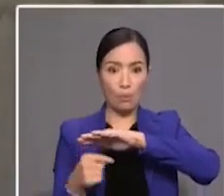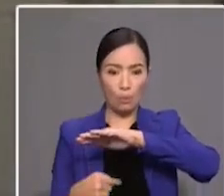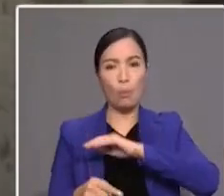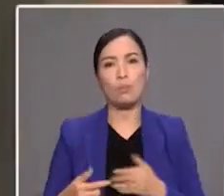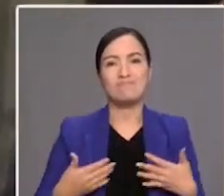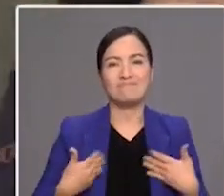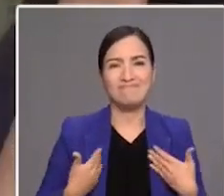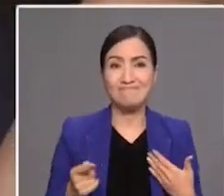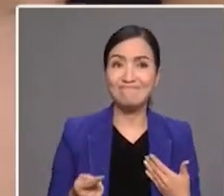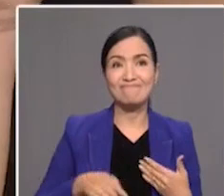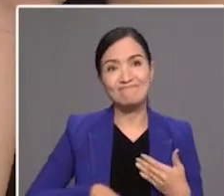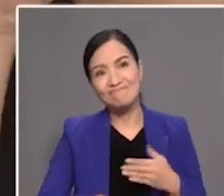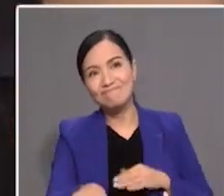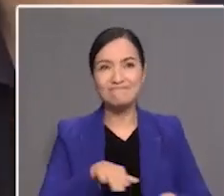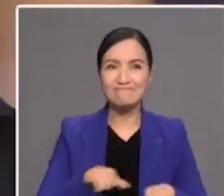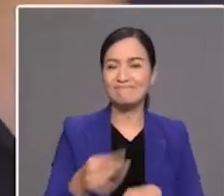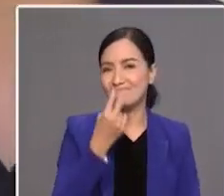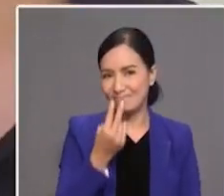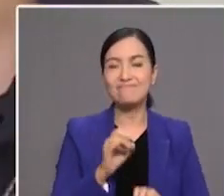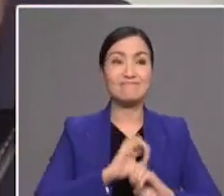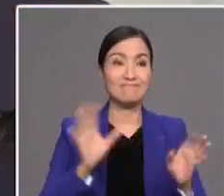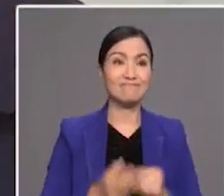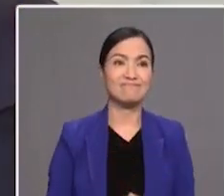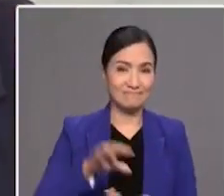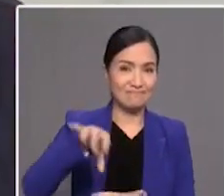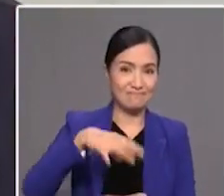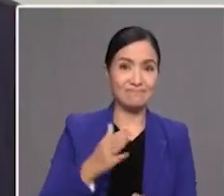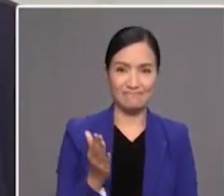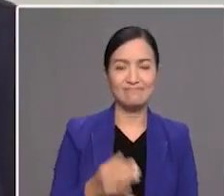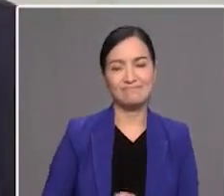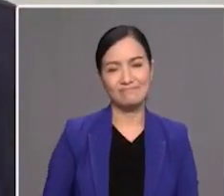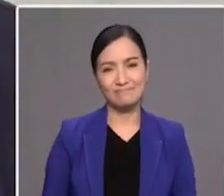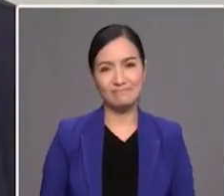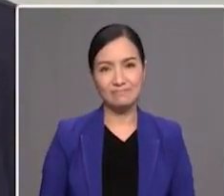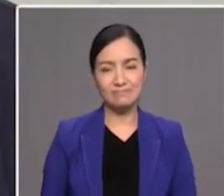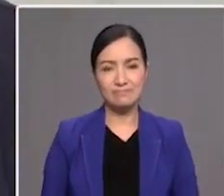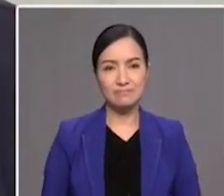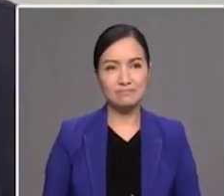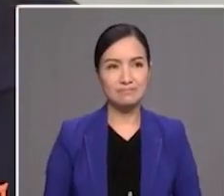ราะการจราจรค่อนข้างคล่องตัวอย่างเห็นได้ชัดไปฟังเสียงบางช่วงบางตอนกันค่ะ